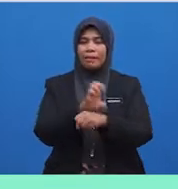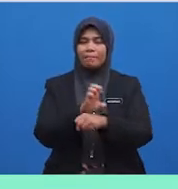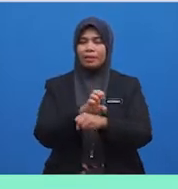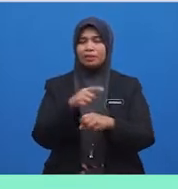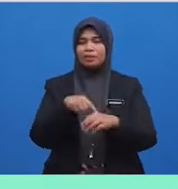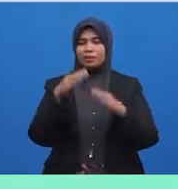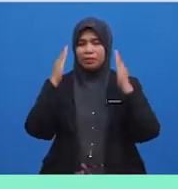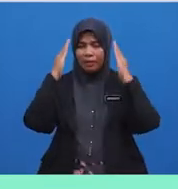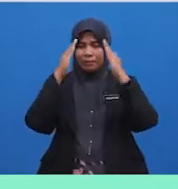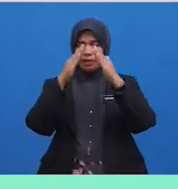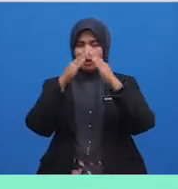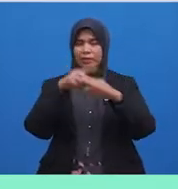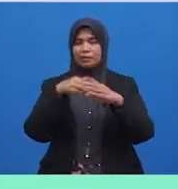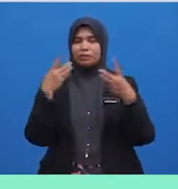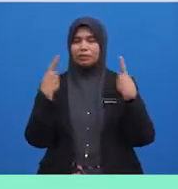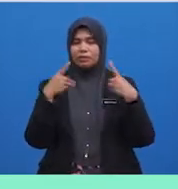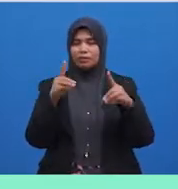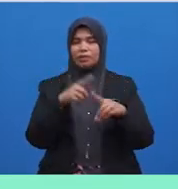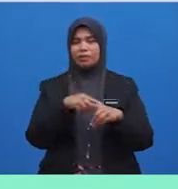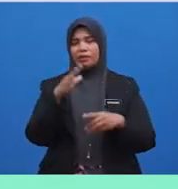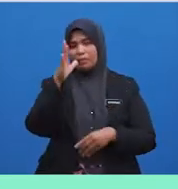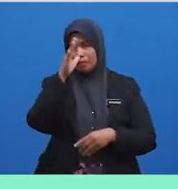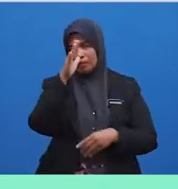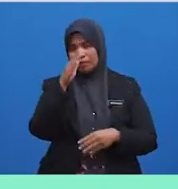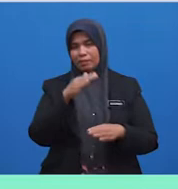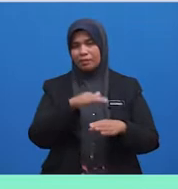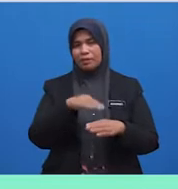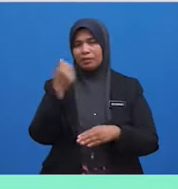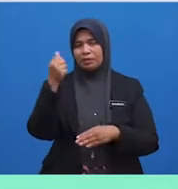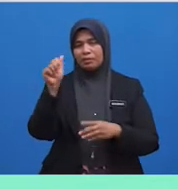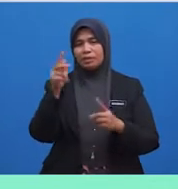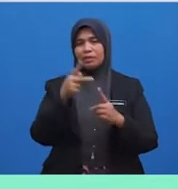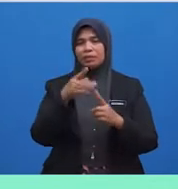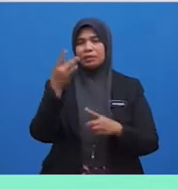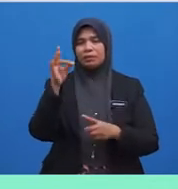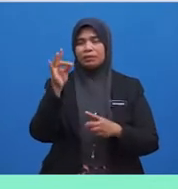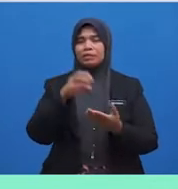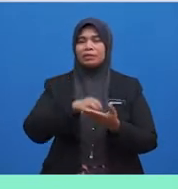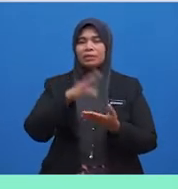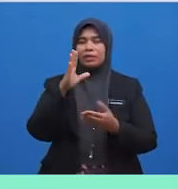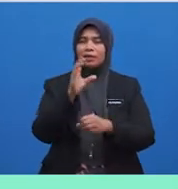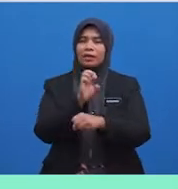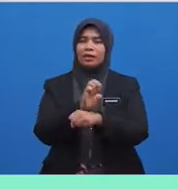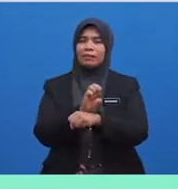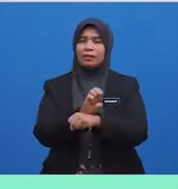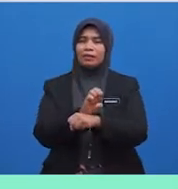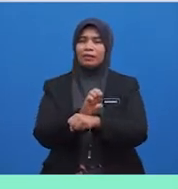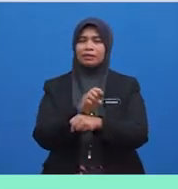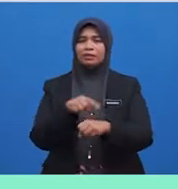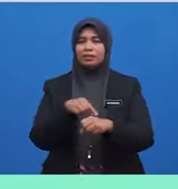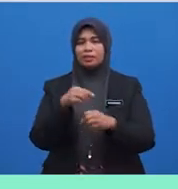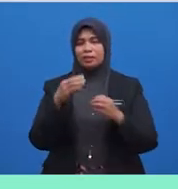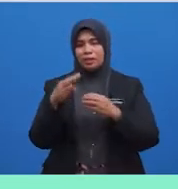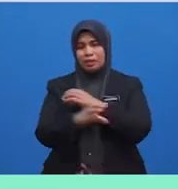Pahang diperdagangkan di Melaka. Pada abad ke-18, kekayaan emas yang terdapat di negeri Pahang